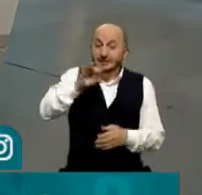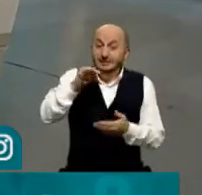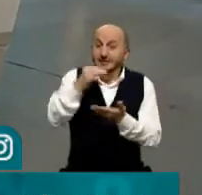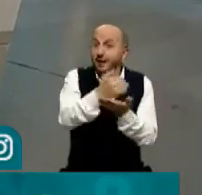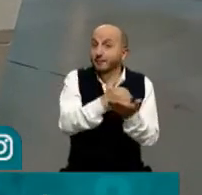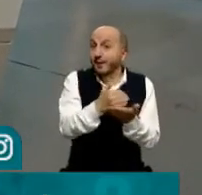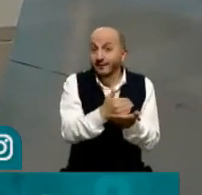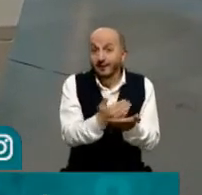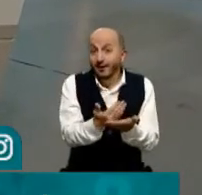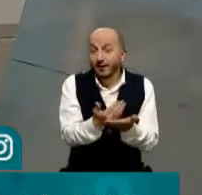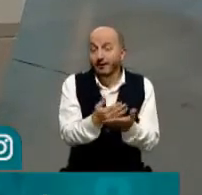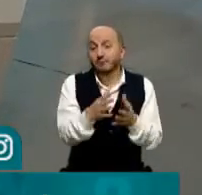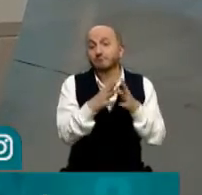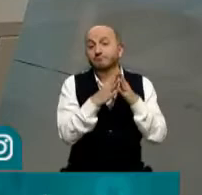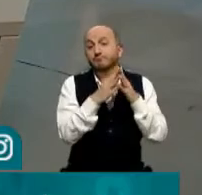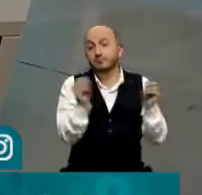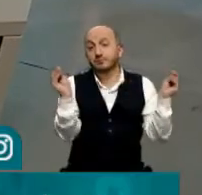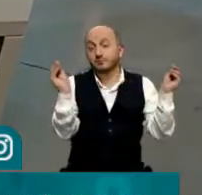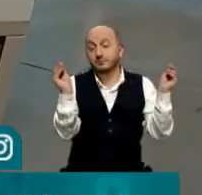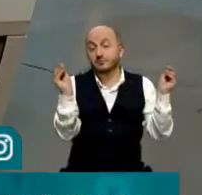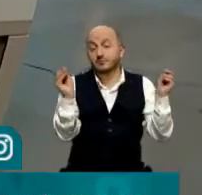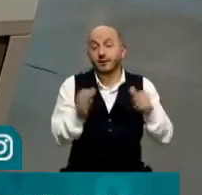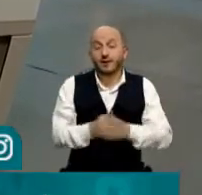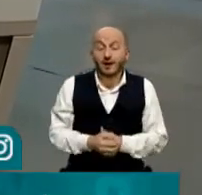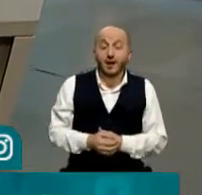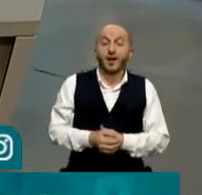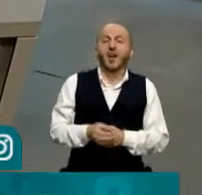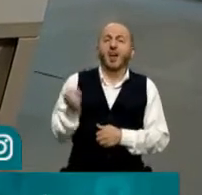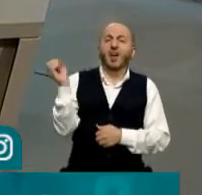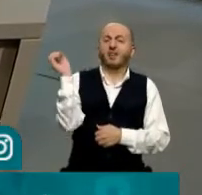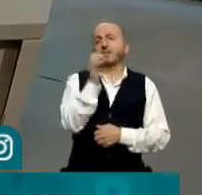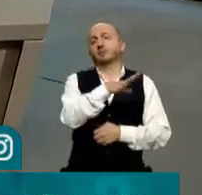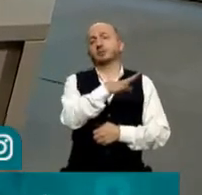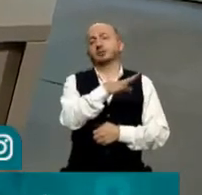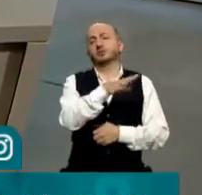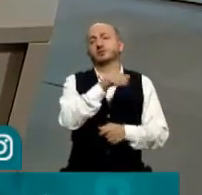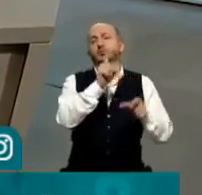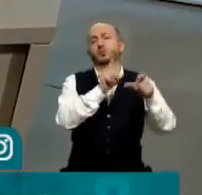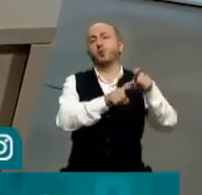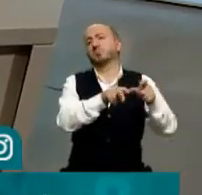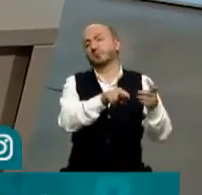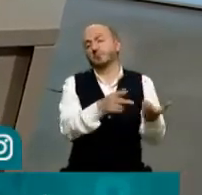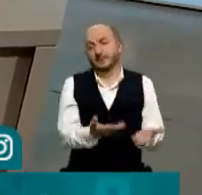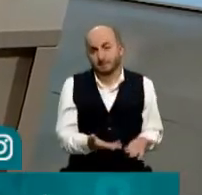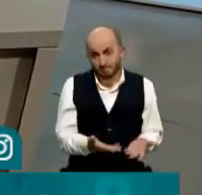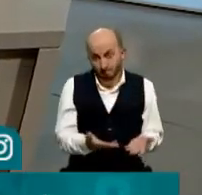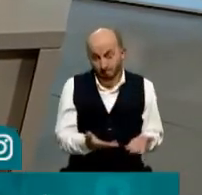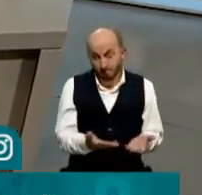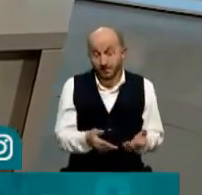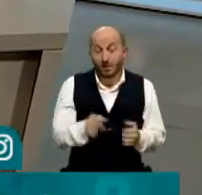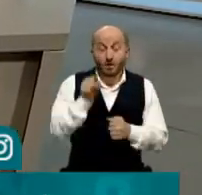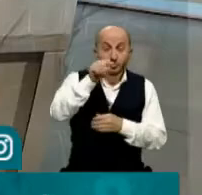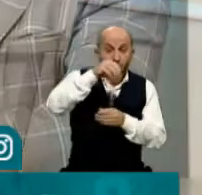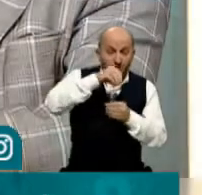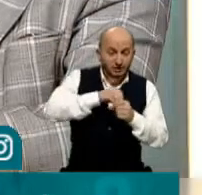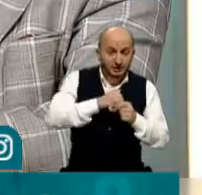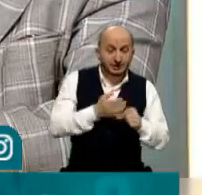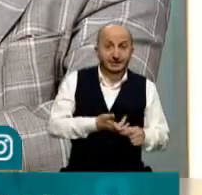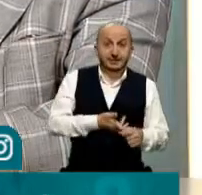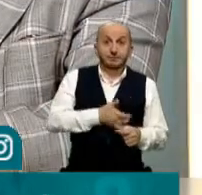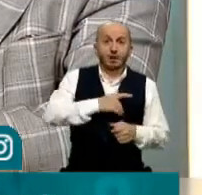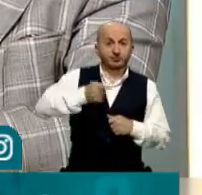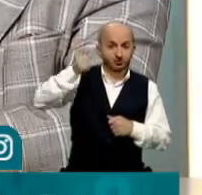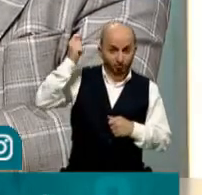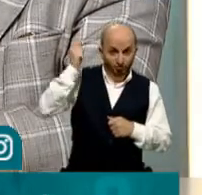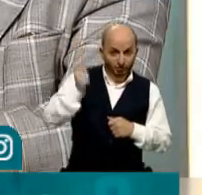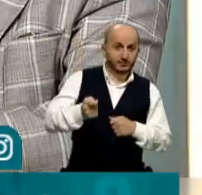ameller hebaen mensurdur. Yani atılmıştır, çerçöp mahiyetindedir. Onun için iman